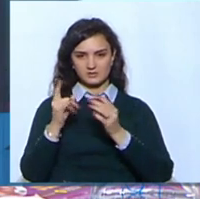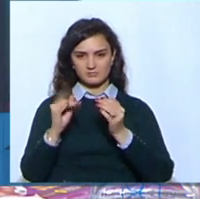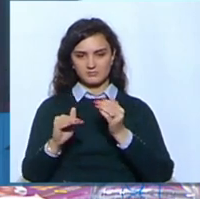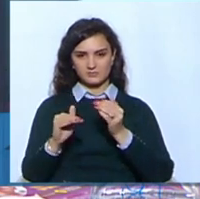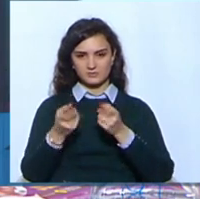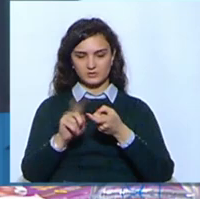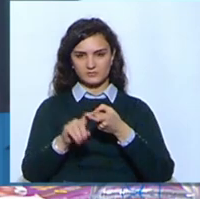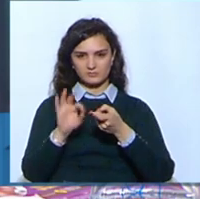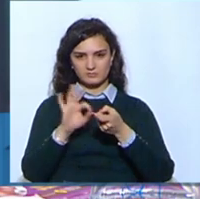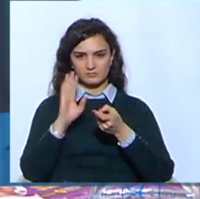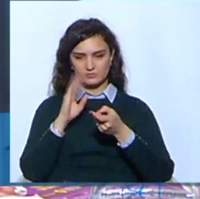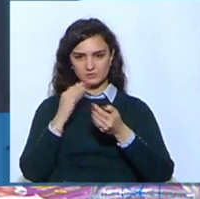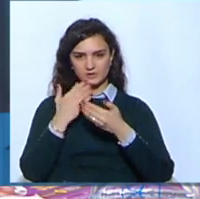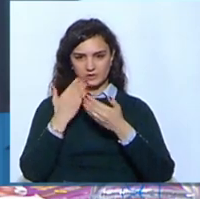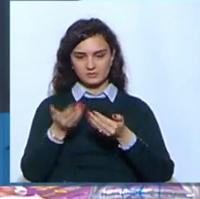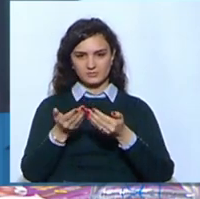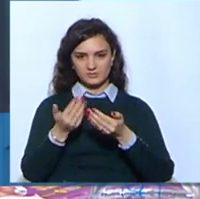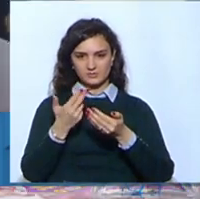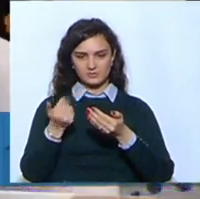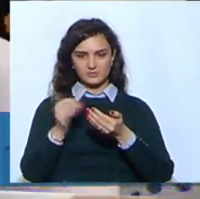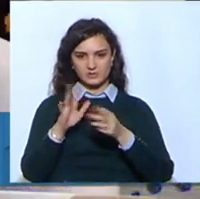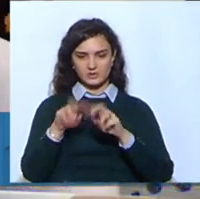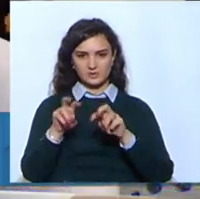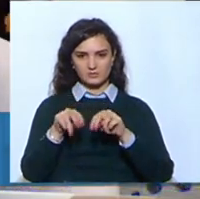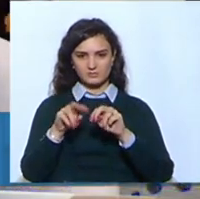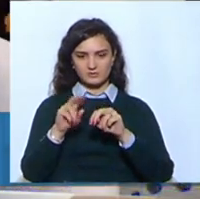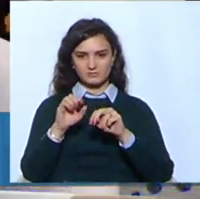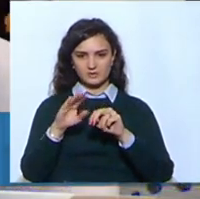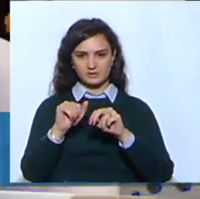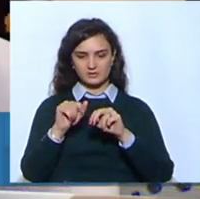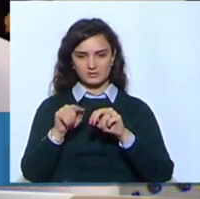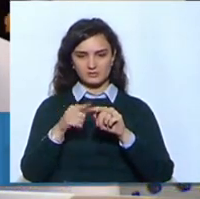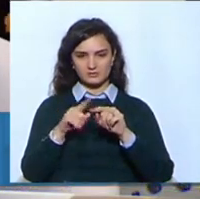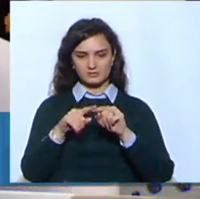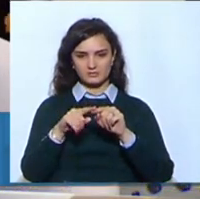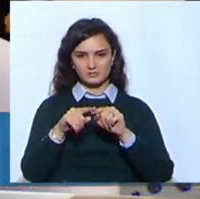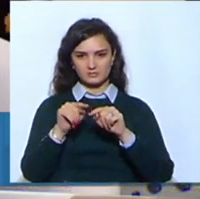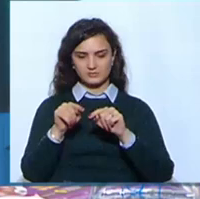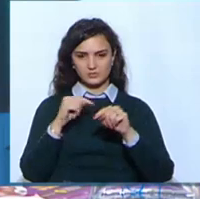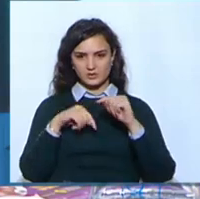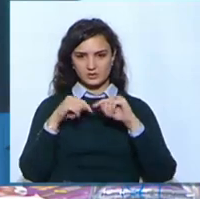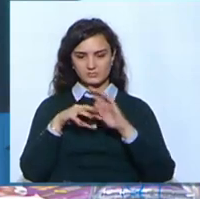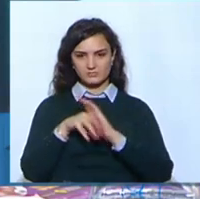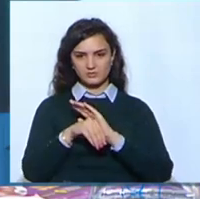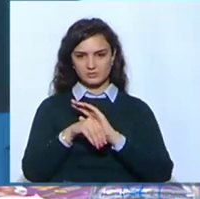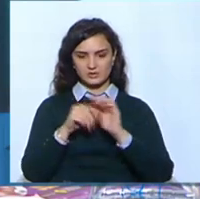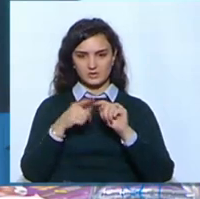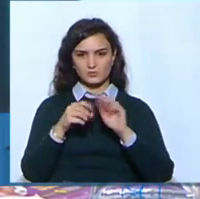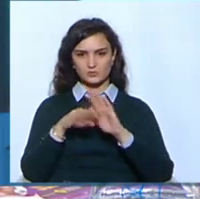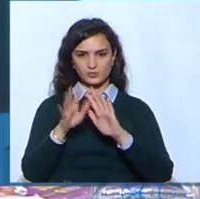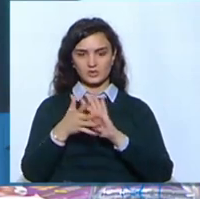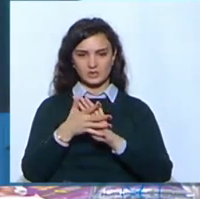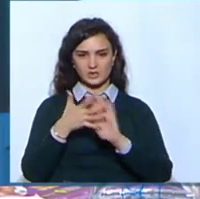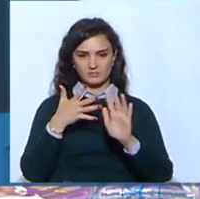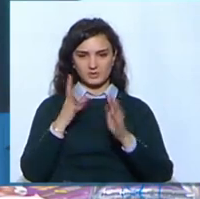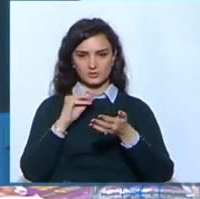ბავშვსთან დაკავშირებით მშობელს ეკითხებიან, ხომ არ შეგიმოწმებიათ ბეტა ჰემოლიზური სტრეპტოკოკის არსებობა ორგანიზმში? ეს უფრო